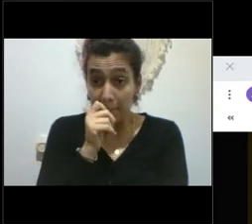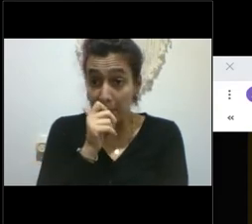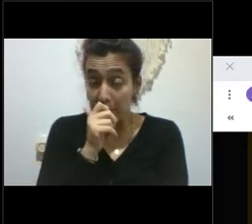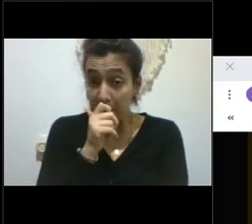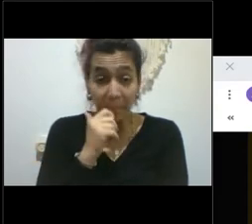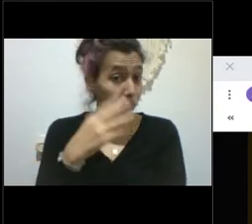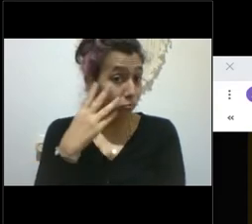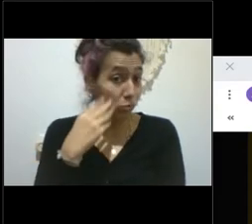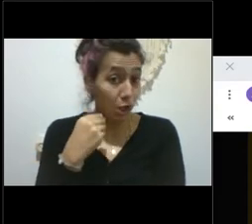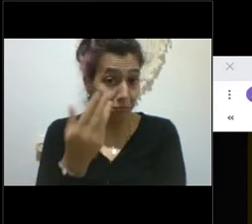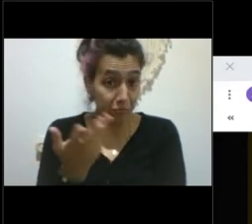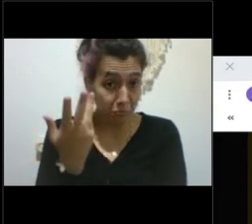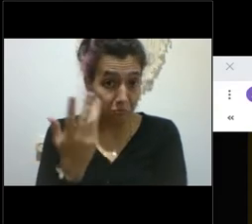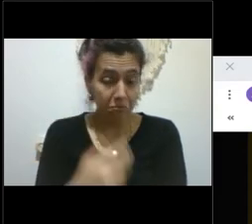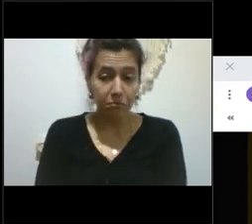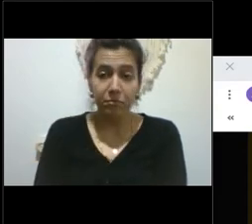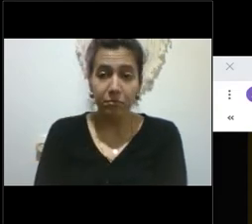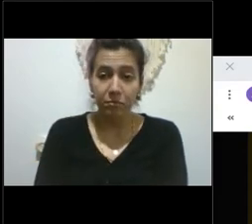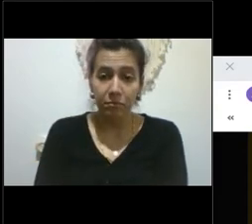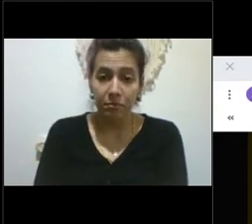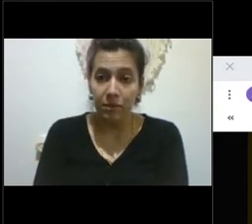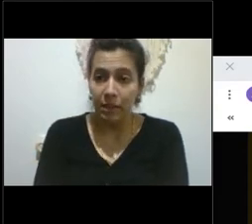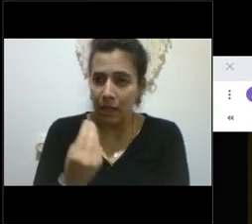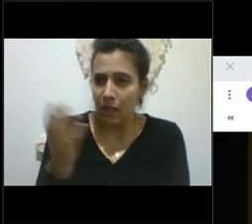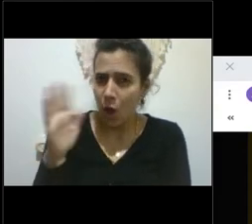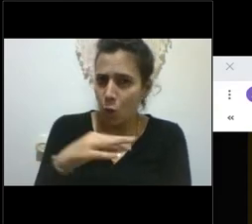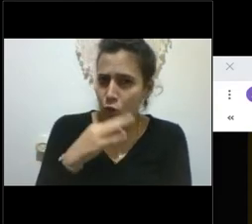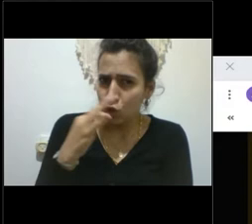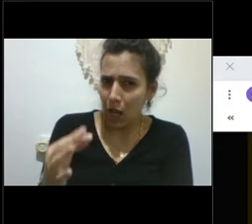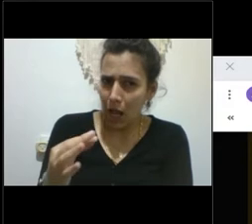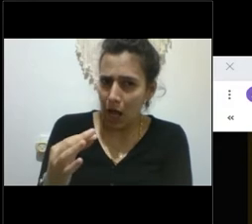בכיף. או רגע, מישהו עוד שאל?